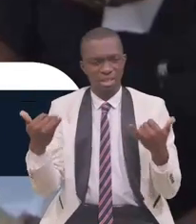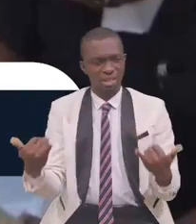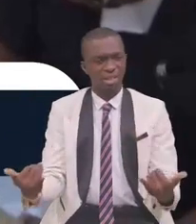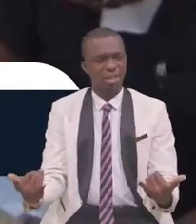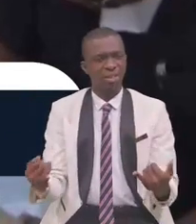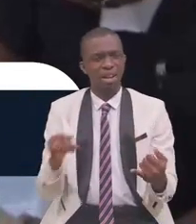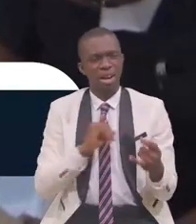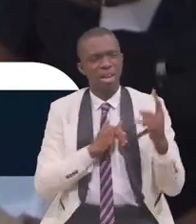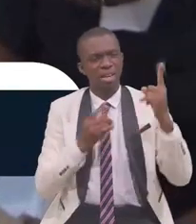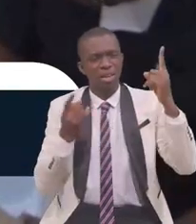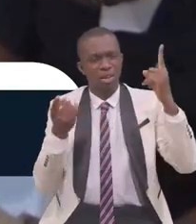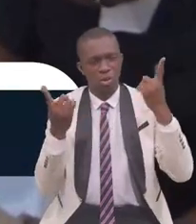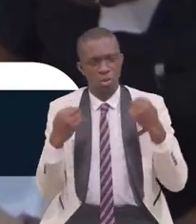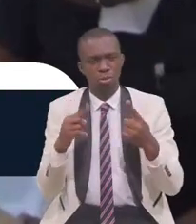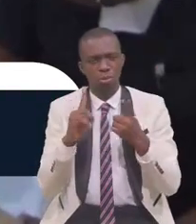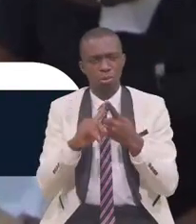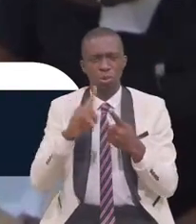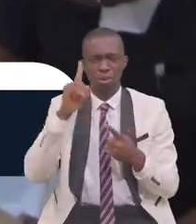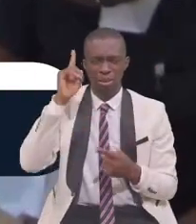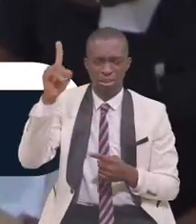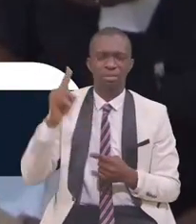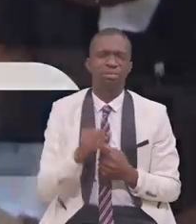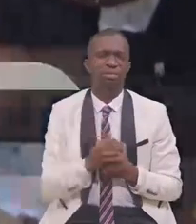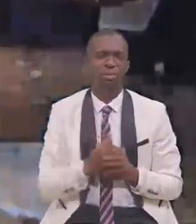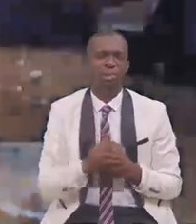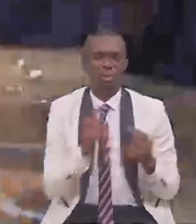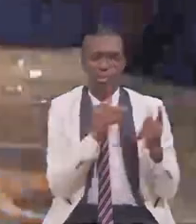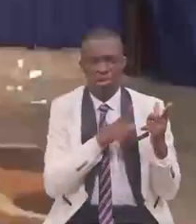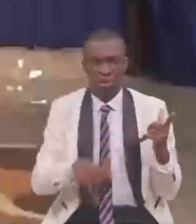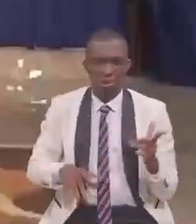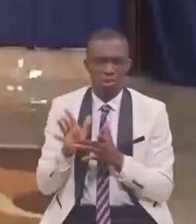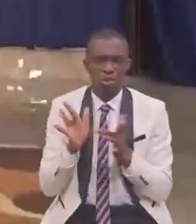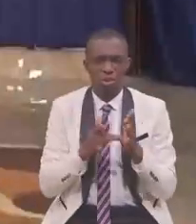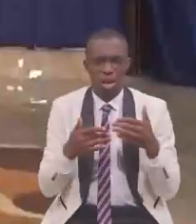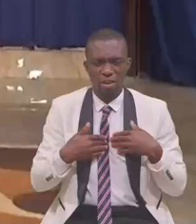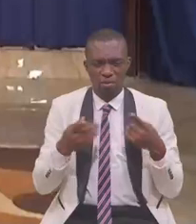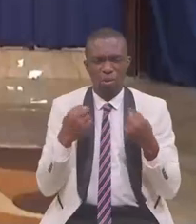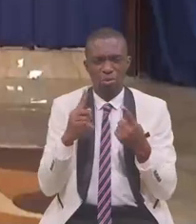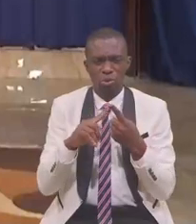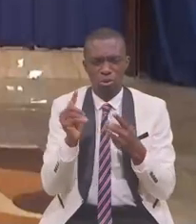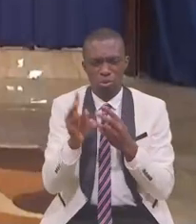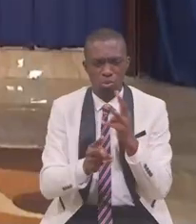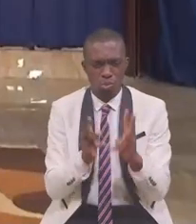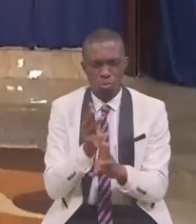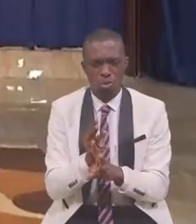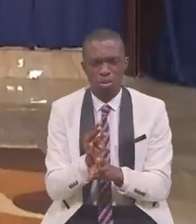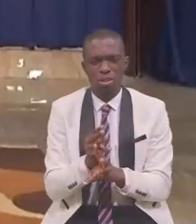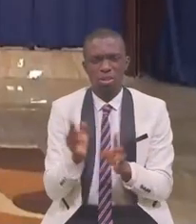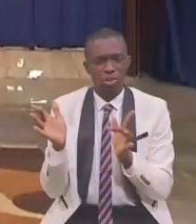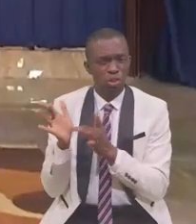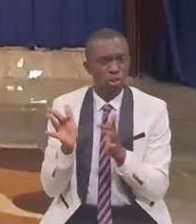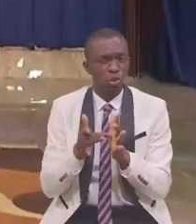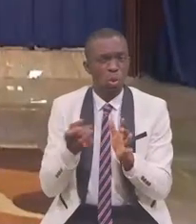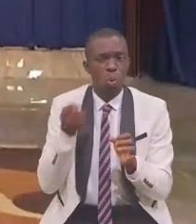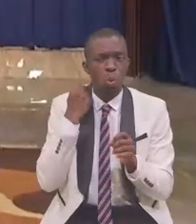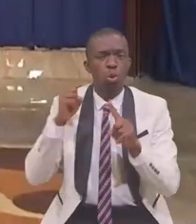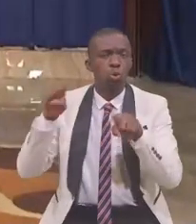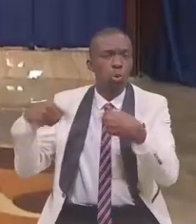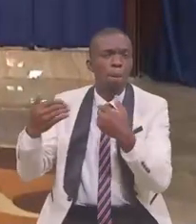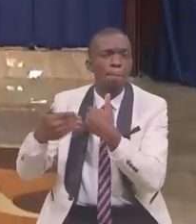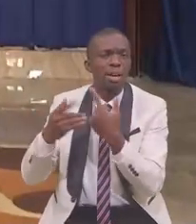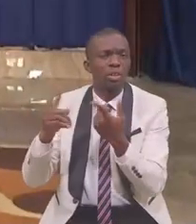toi. Le Seigneur Jésus est venu dans le monde, mais maintenant il savait qu'il allait retourner au ciel.